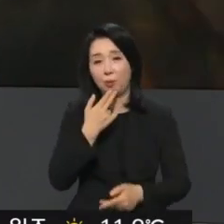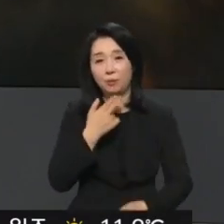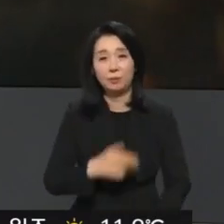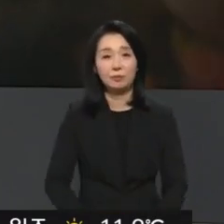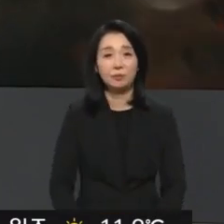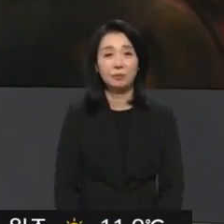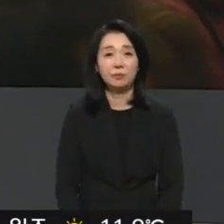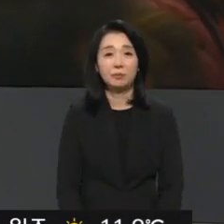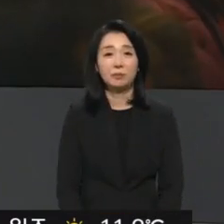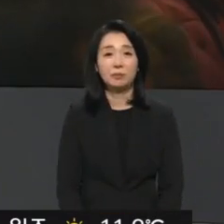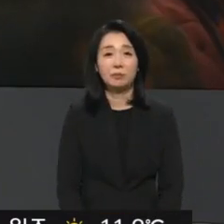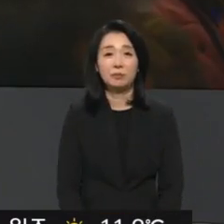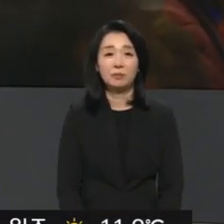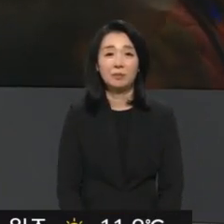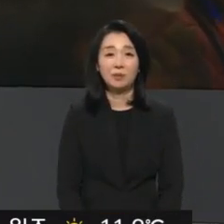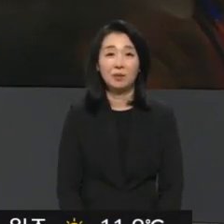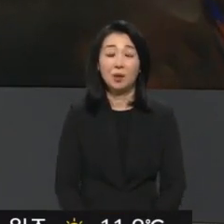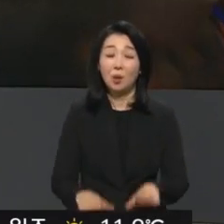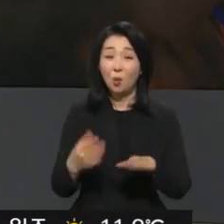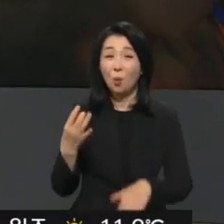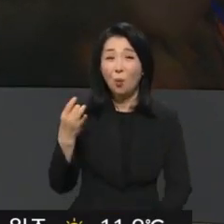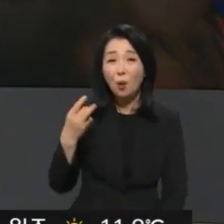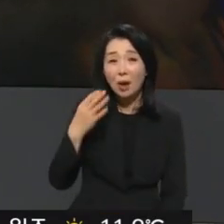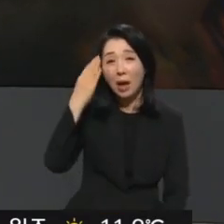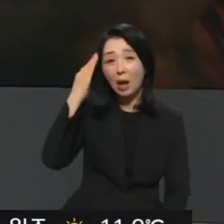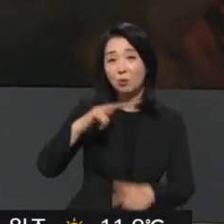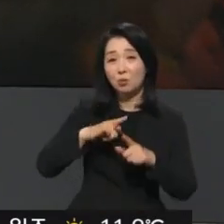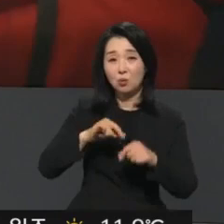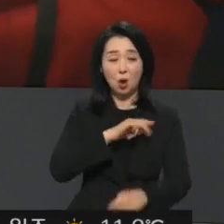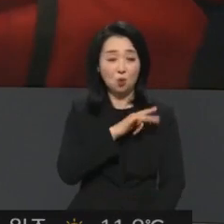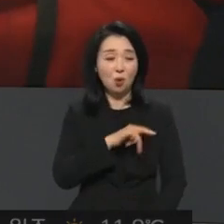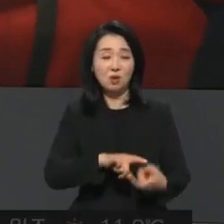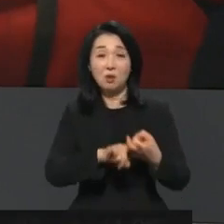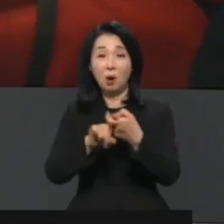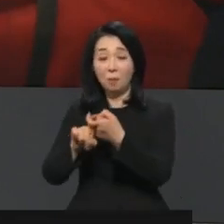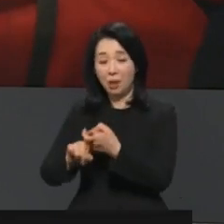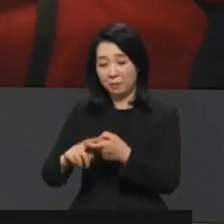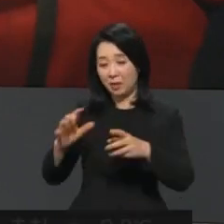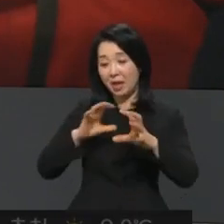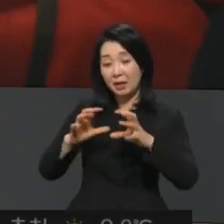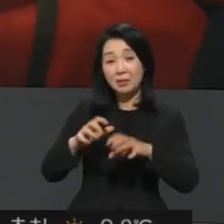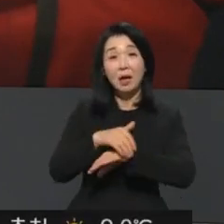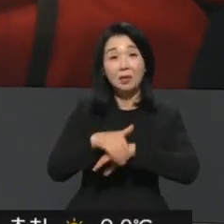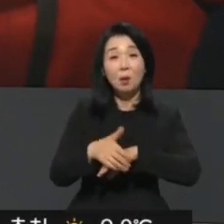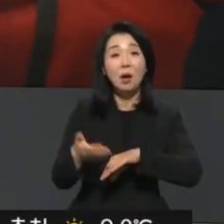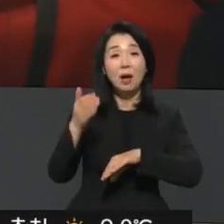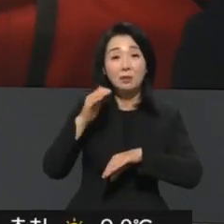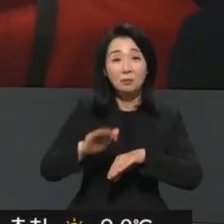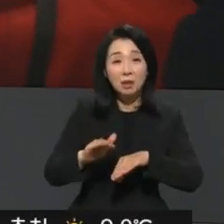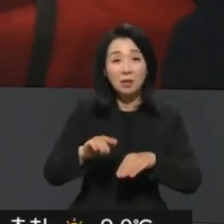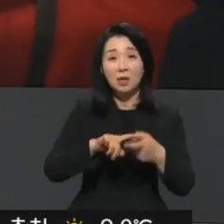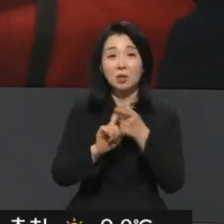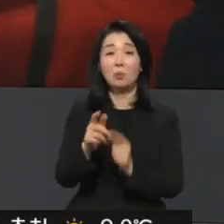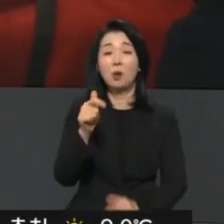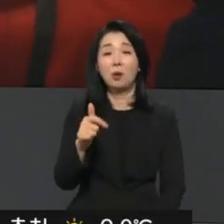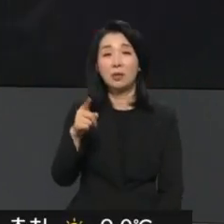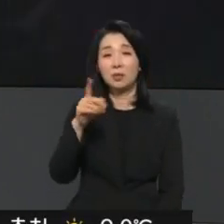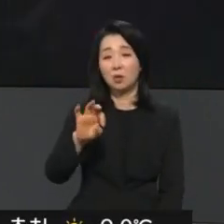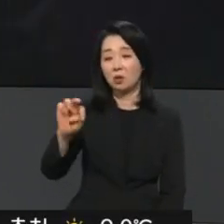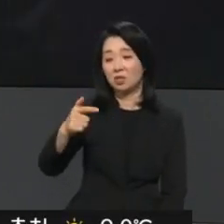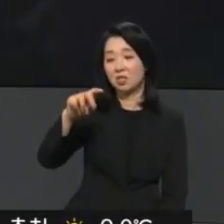않았는데요이 때문에 원래 한일의원연맹 차원에서 주관하려던 오늘 행사 연맹 회장인 정진석 국민의인